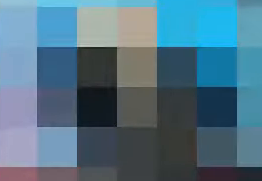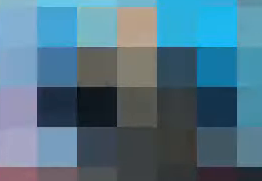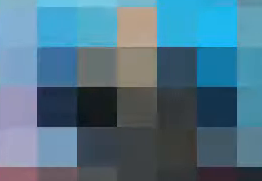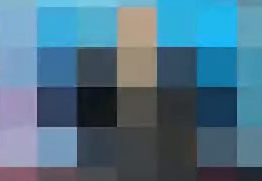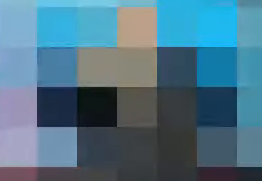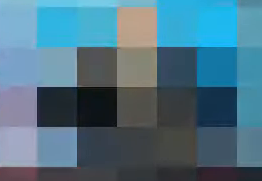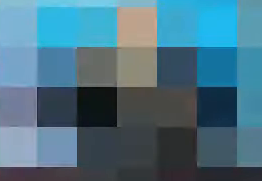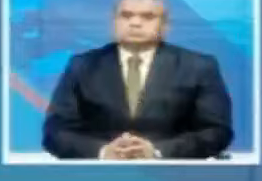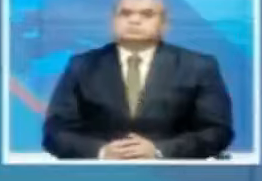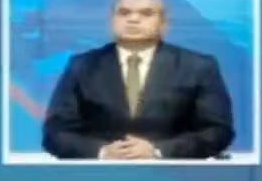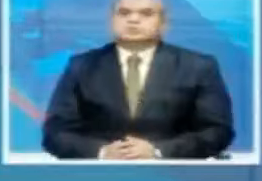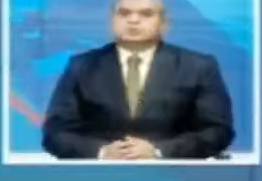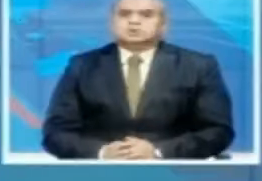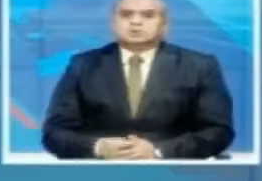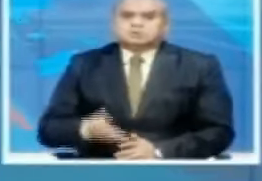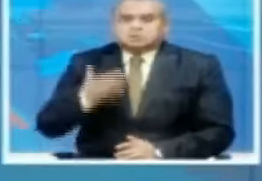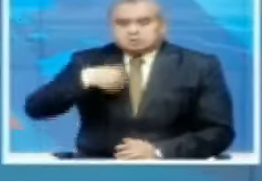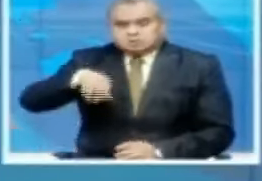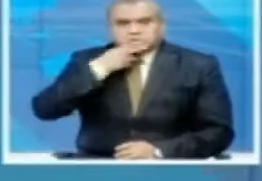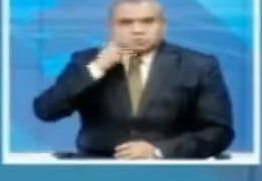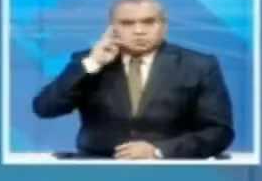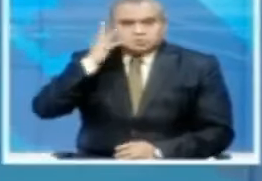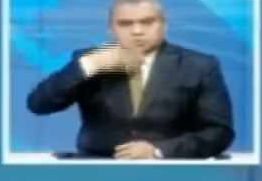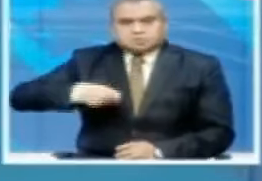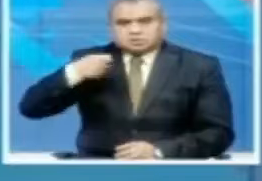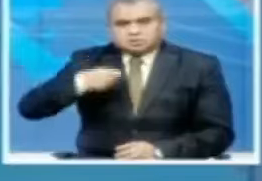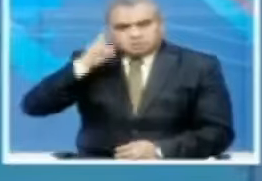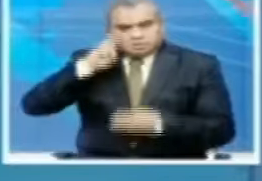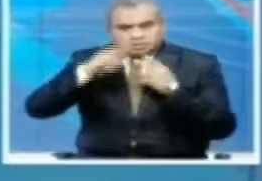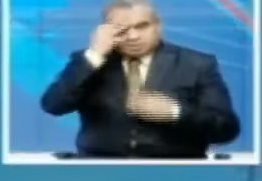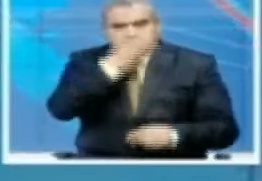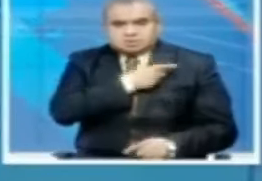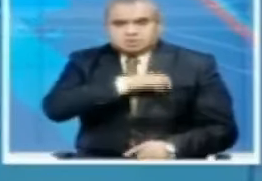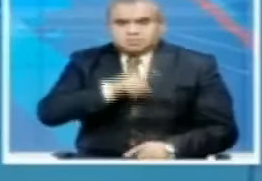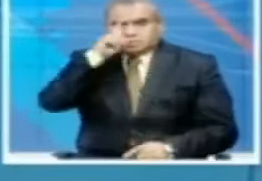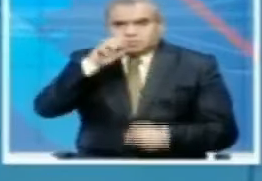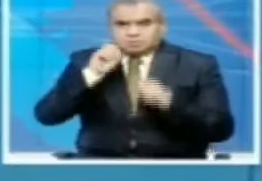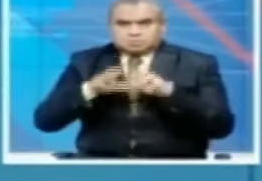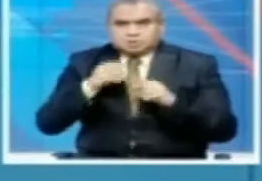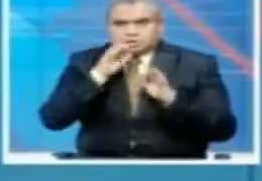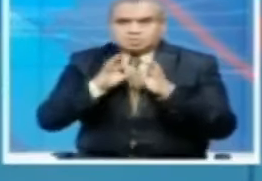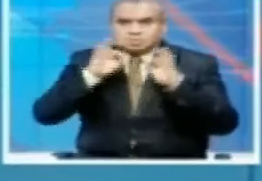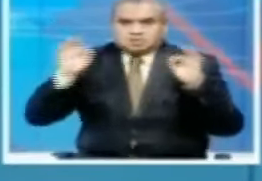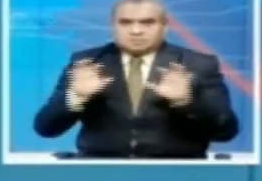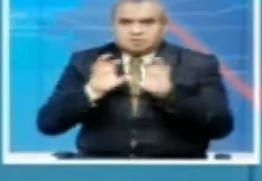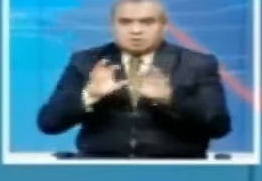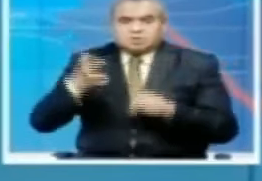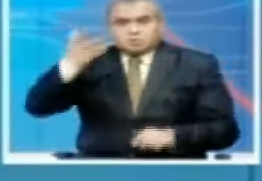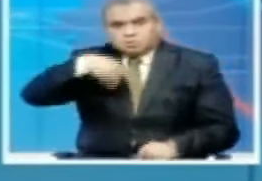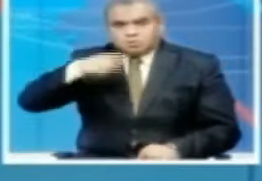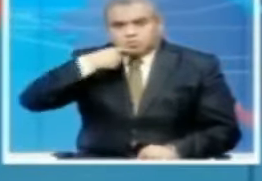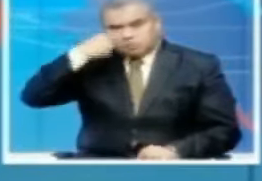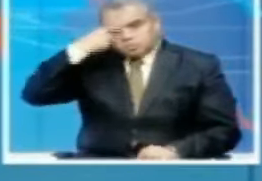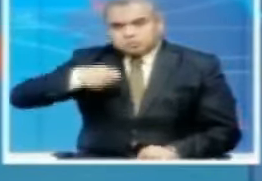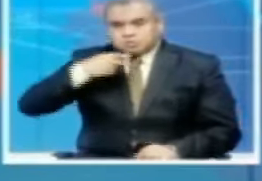34,300 شهيد. السيدة والسادة، أهلا بحضراتكم. إلى تفاصيل نشرة الأخبار. كل عام حضراتكم